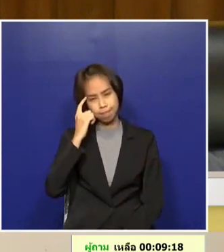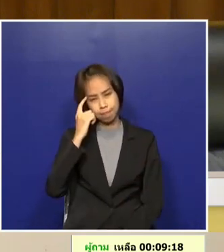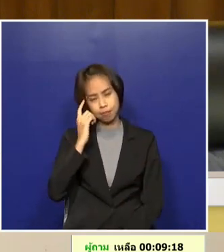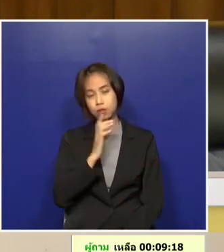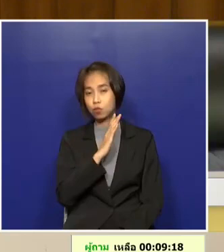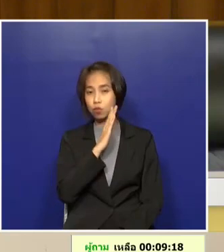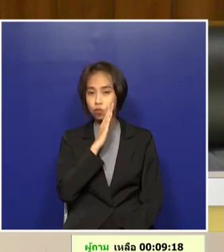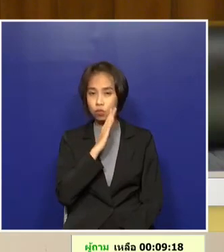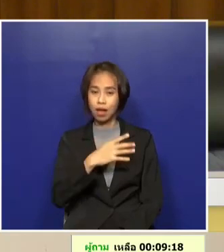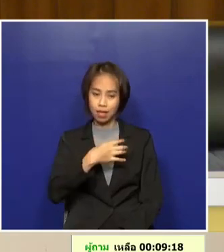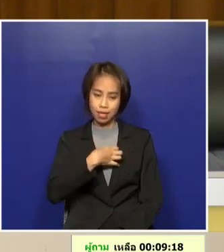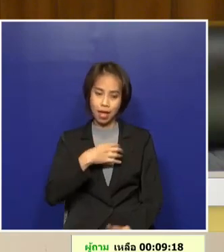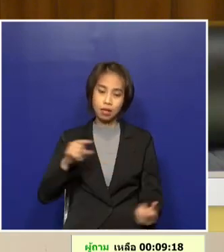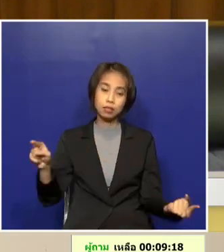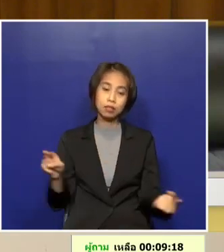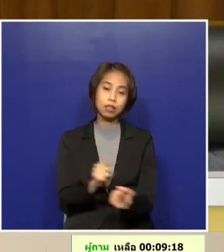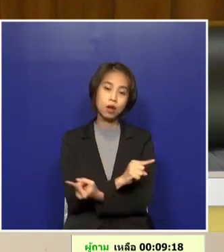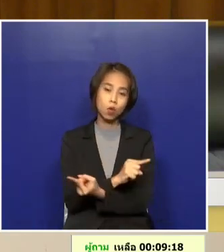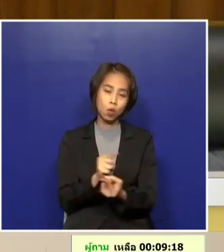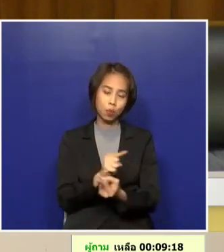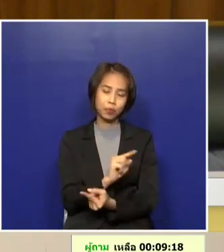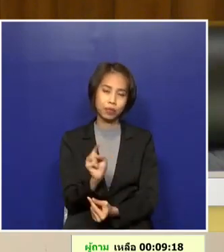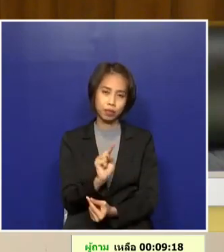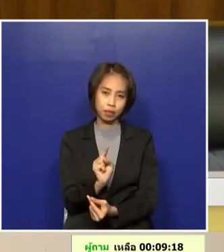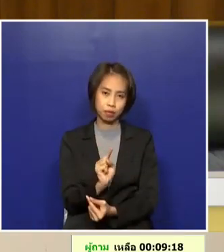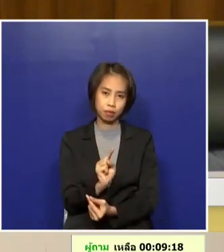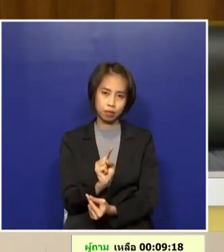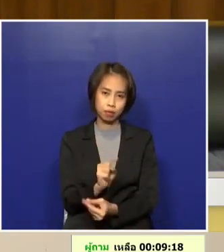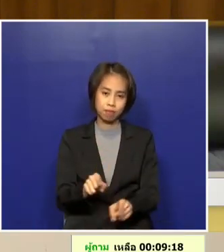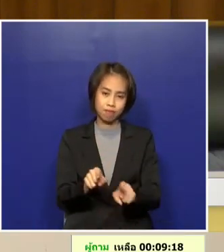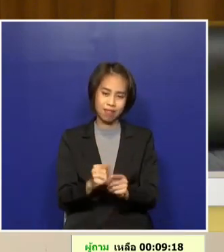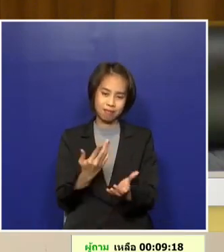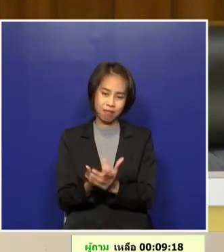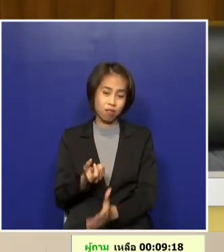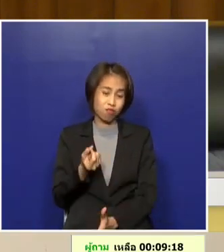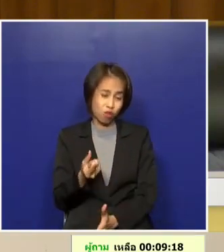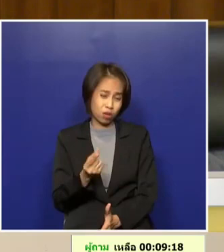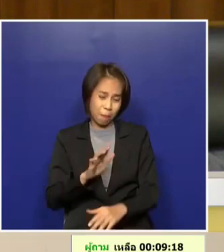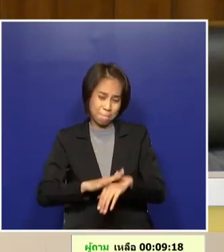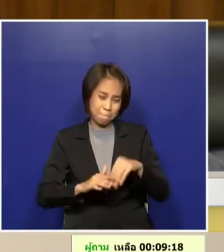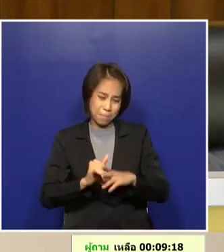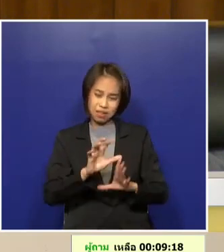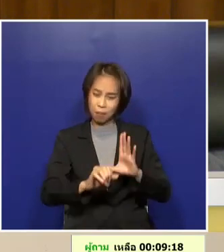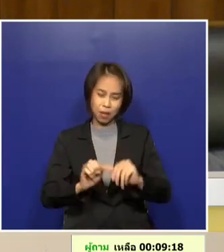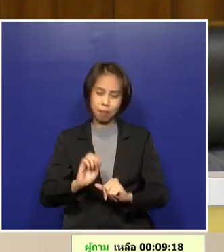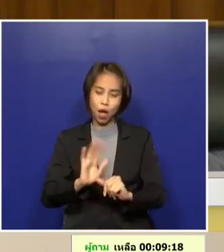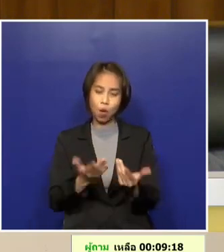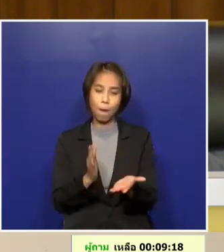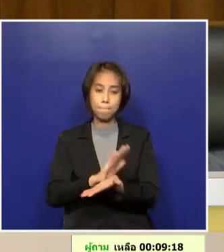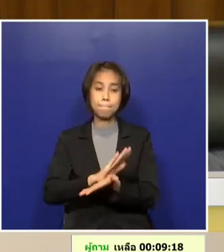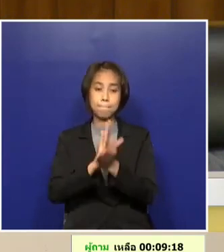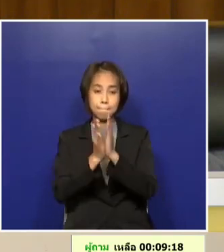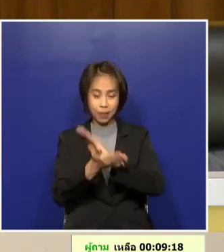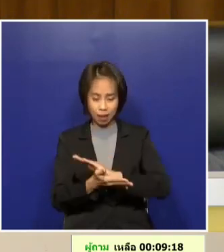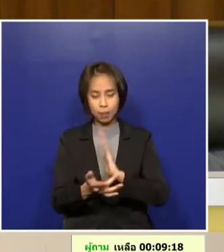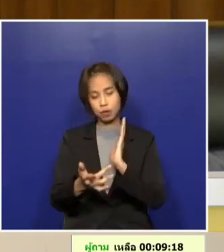จะให้สังคมของเรานั้นเนี่ยลดการใช้เงินสดหรือว่าการใช้เทคโนโลยีให้มากขึ้นซึ่งก็เป็นกระแสแล้วก็